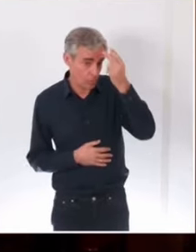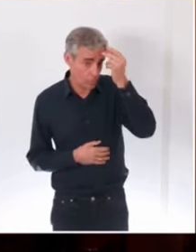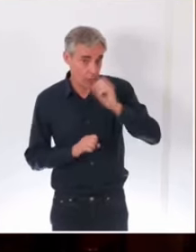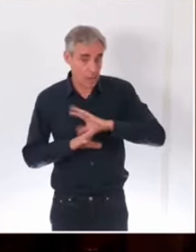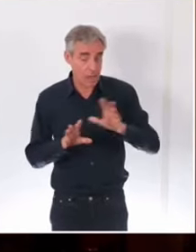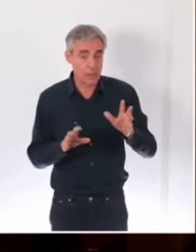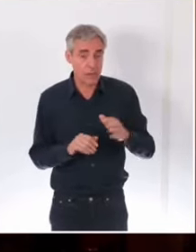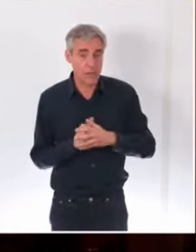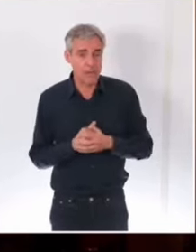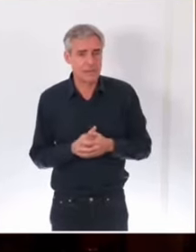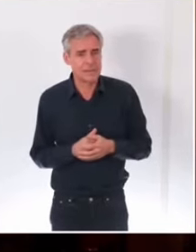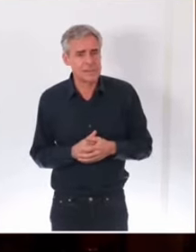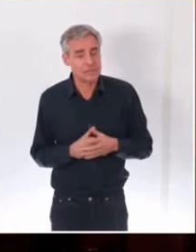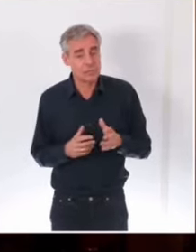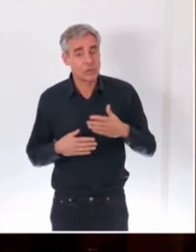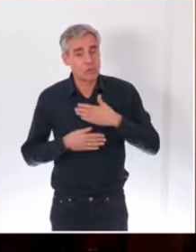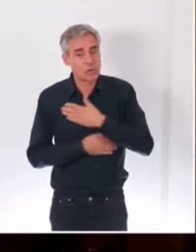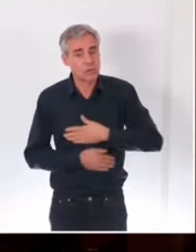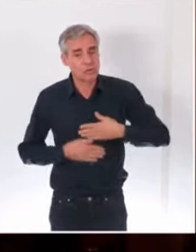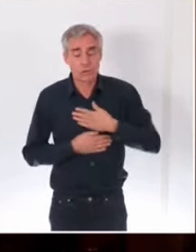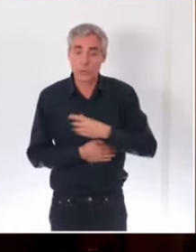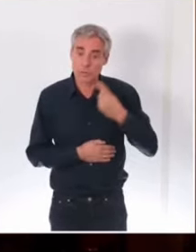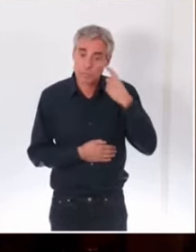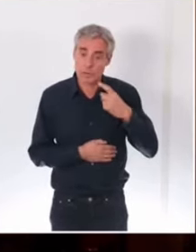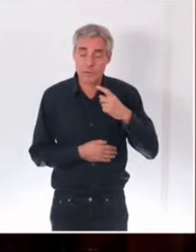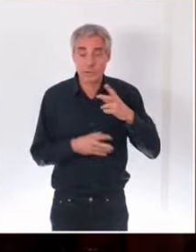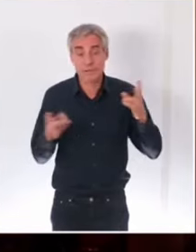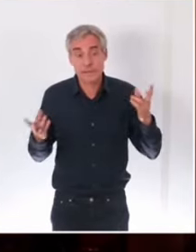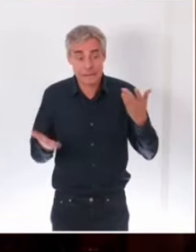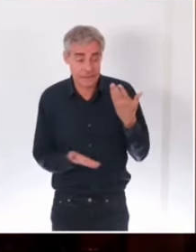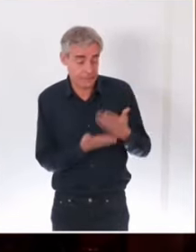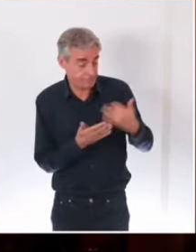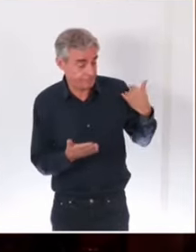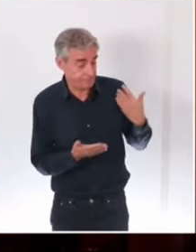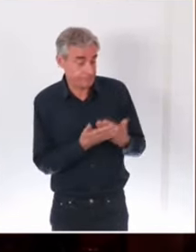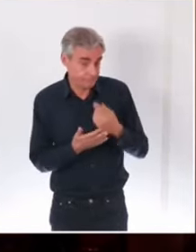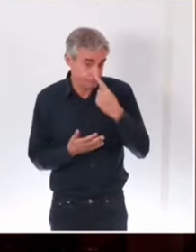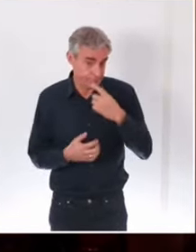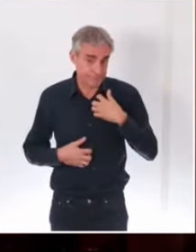Je serai très heureux de penser tout cela, mais j'en doute fortement.